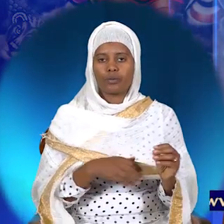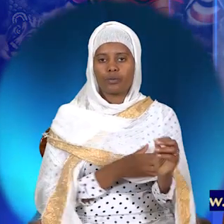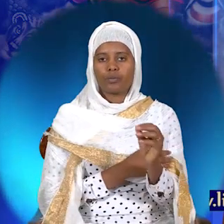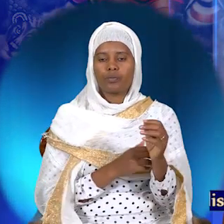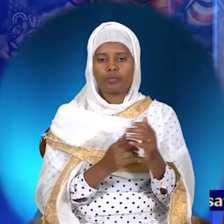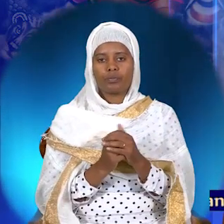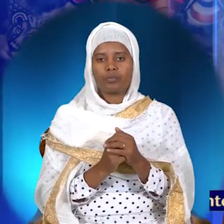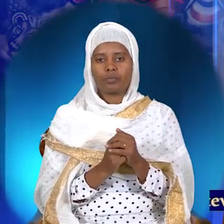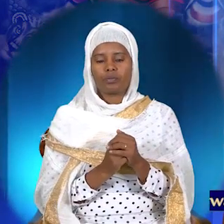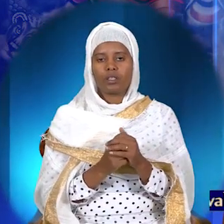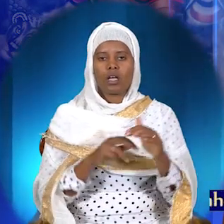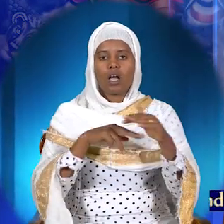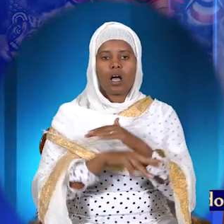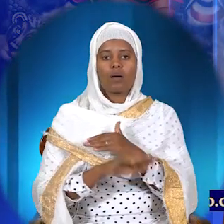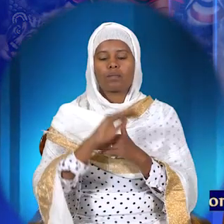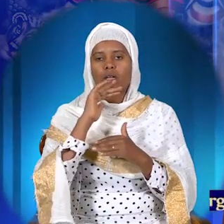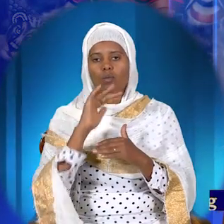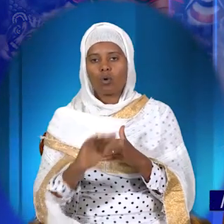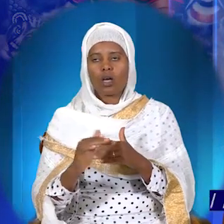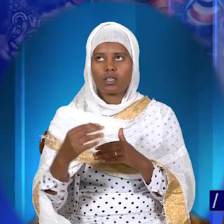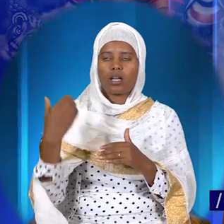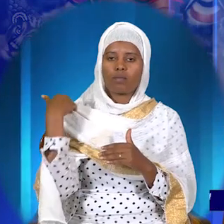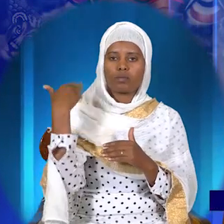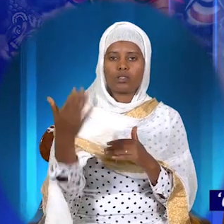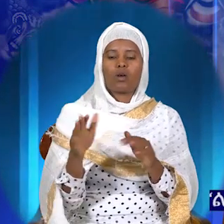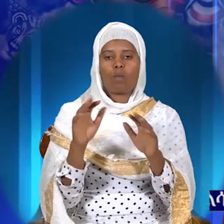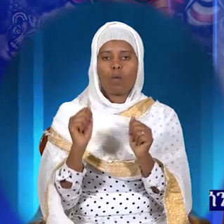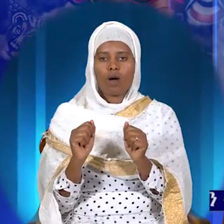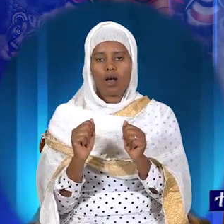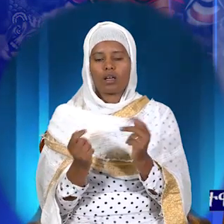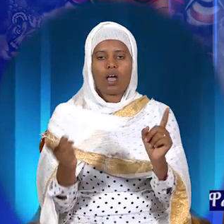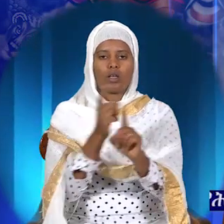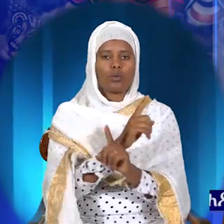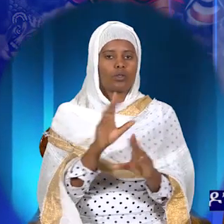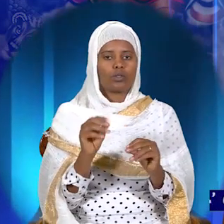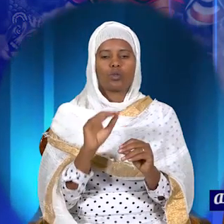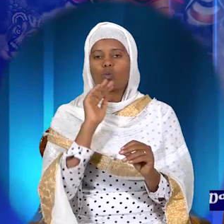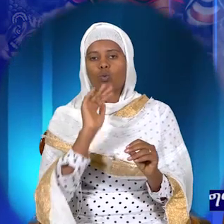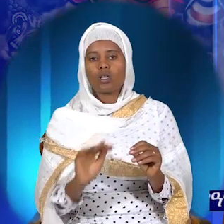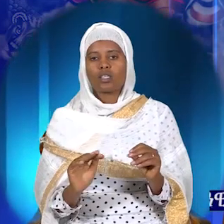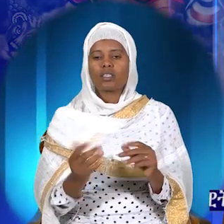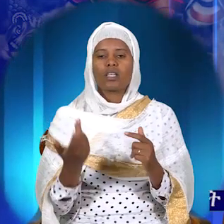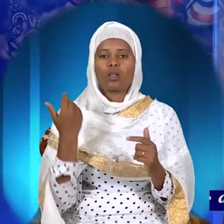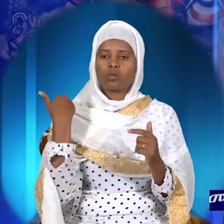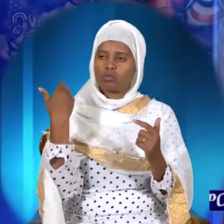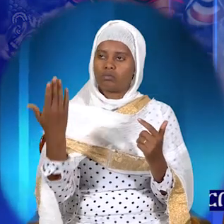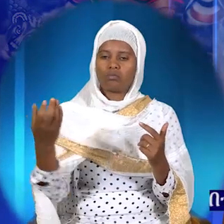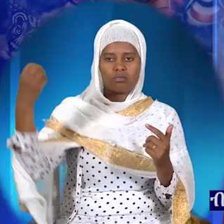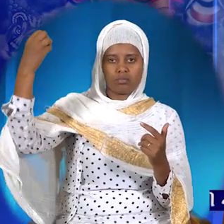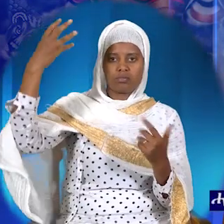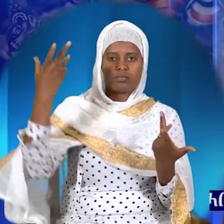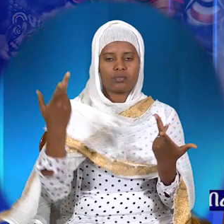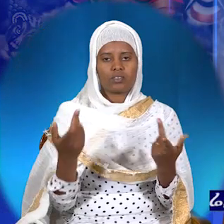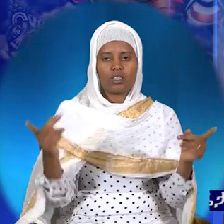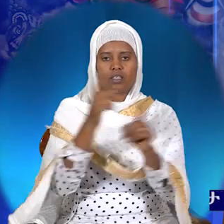سرازي نايموخان أب تولادي سرازي ناموخان عيلوات أن إيو ولد دما أسرازي